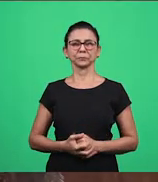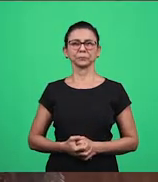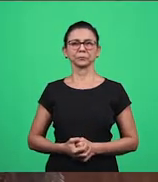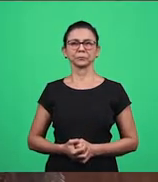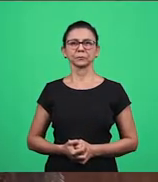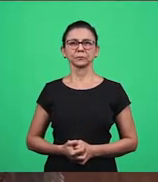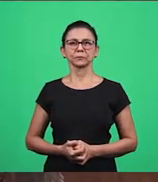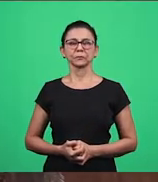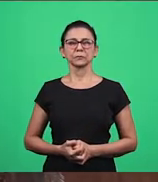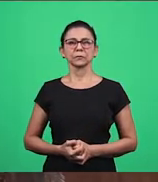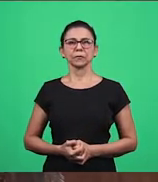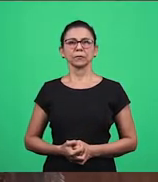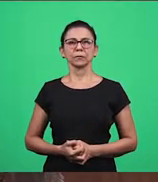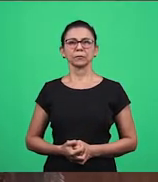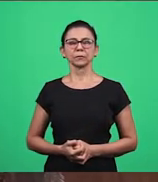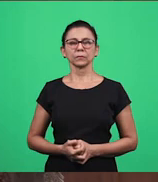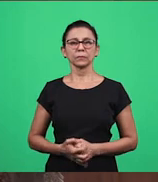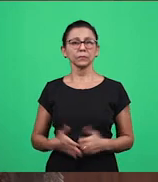Присаживайтесь, возлюбленные.